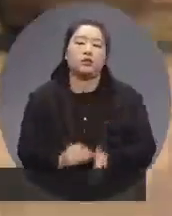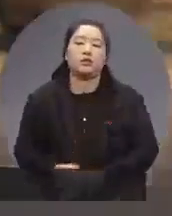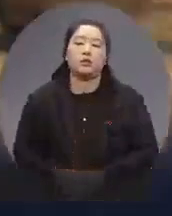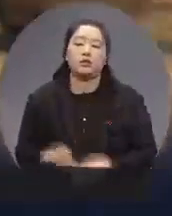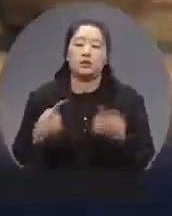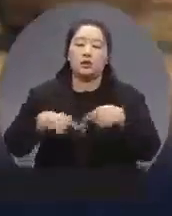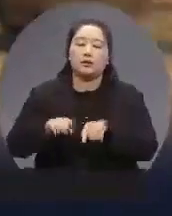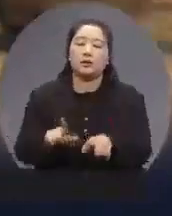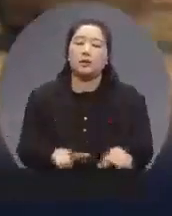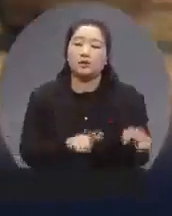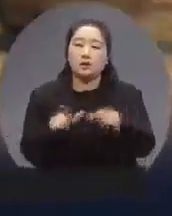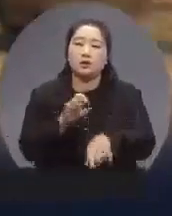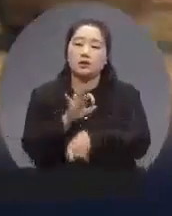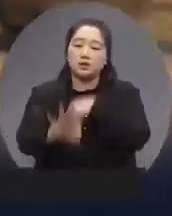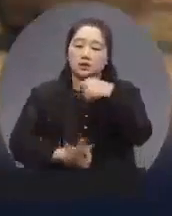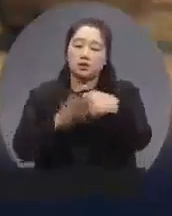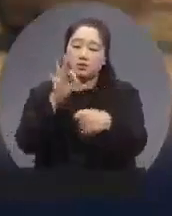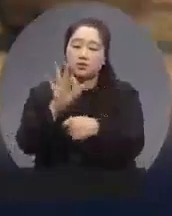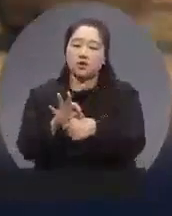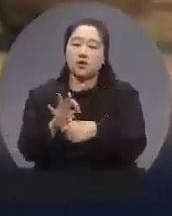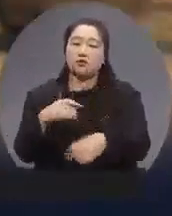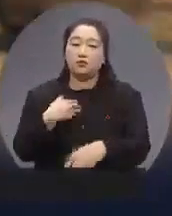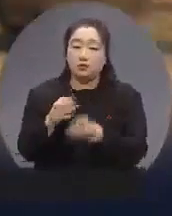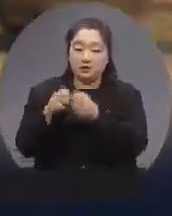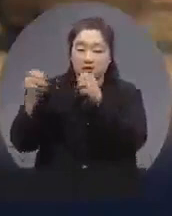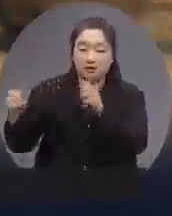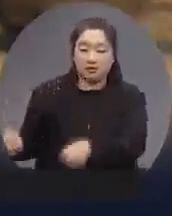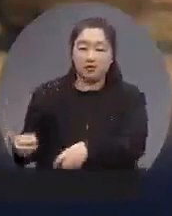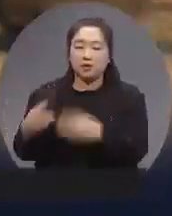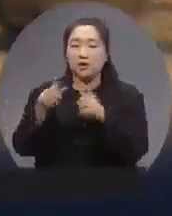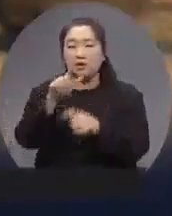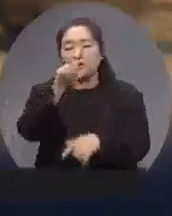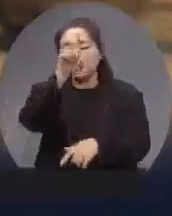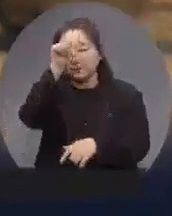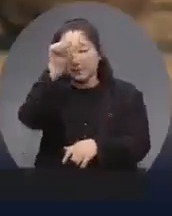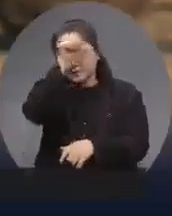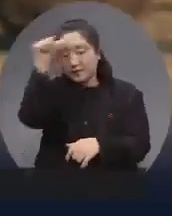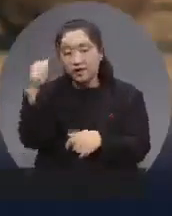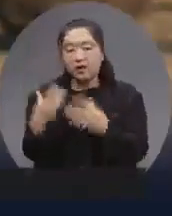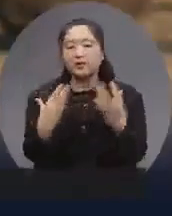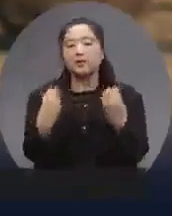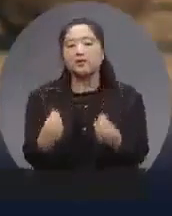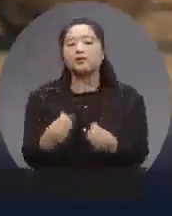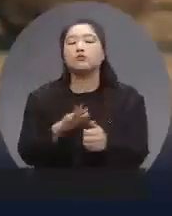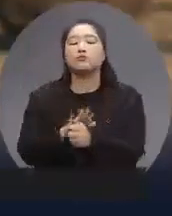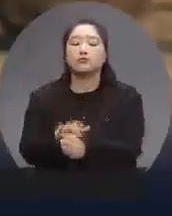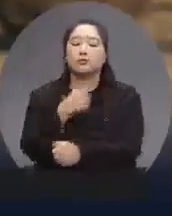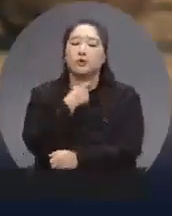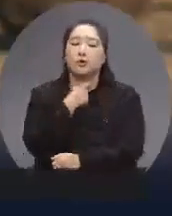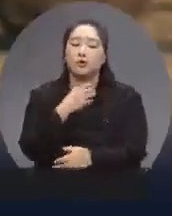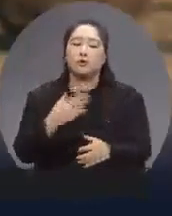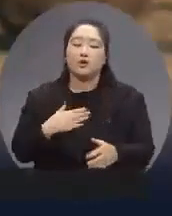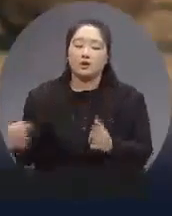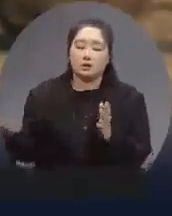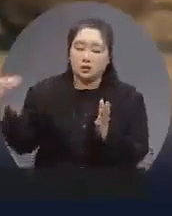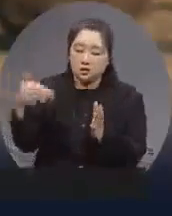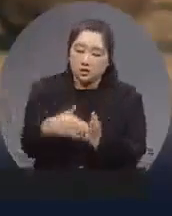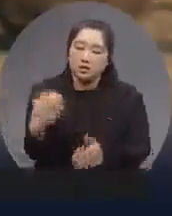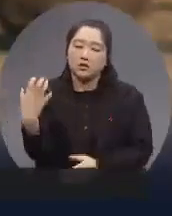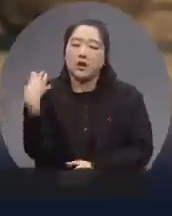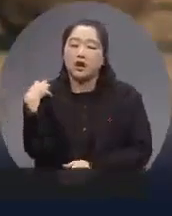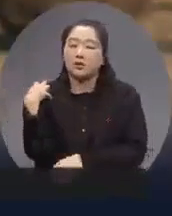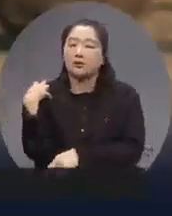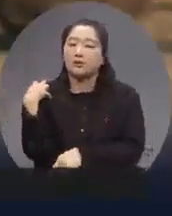함께 지나온 시간 10여 년간 우리 전으로서 생을 마감할 수 있도록 해주고 싶었습니다. 우리가 끝까지 책임을